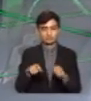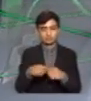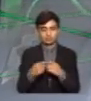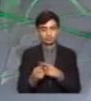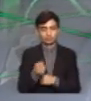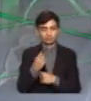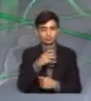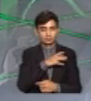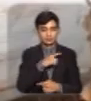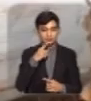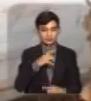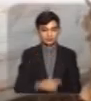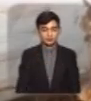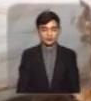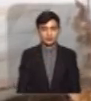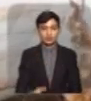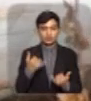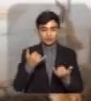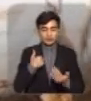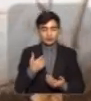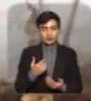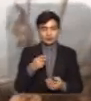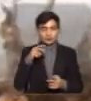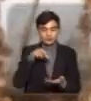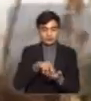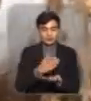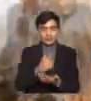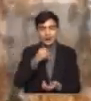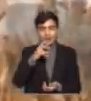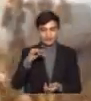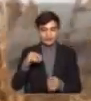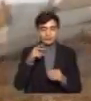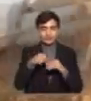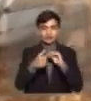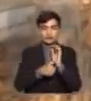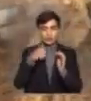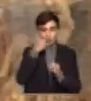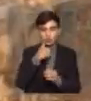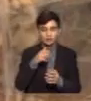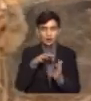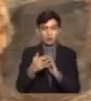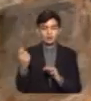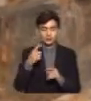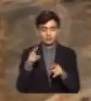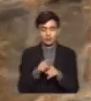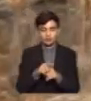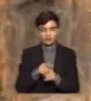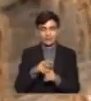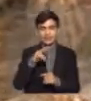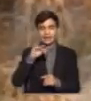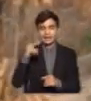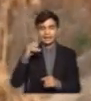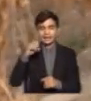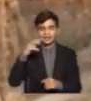дейді. Қазір біз тұрған жылыжайды Ғани Инамжанов 2016 жылы ауыл шаруашылығын қаржылай қолдау қорынан лизингке